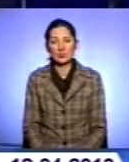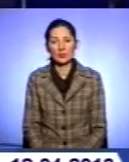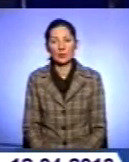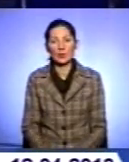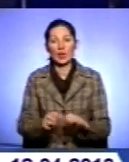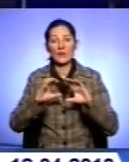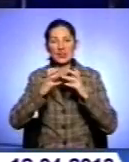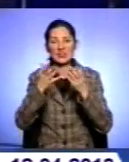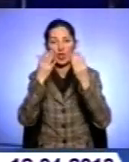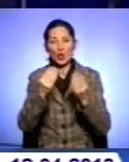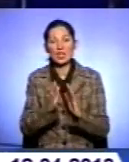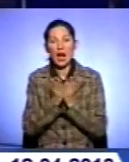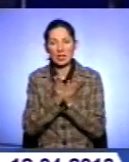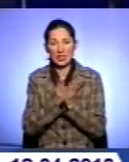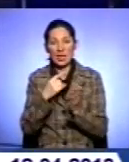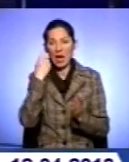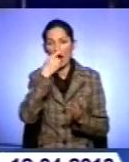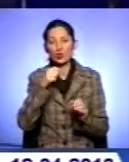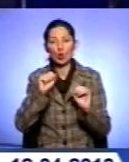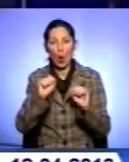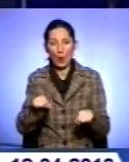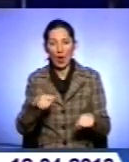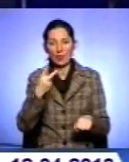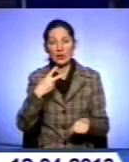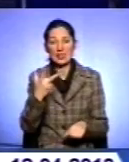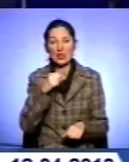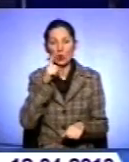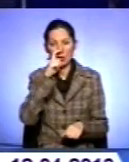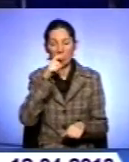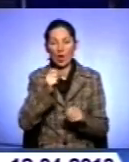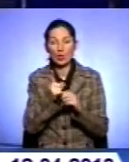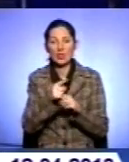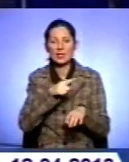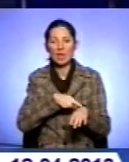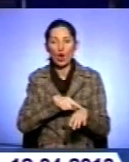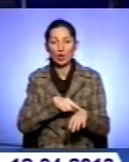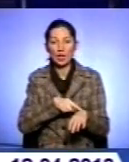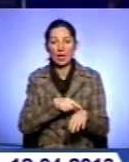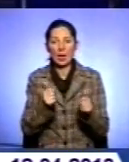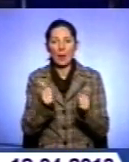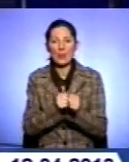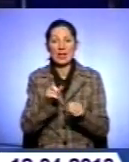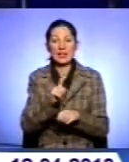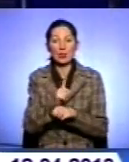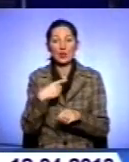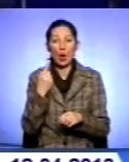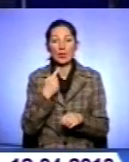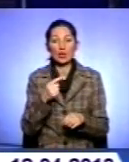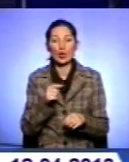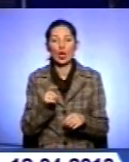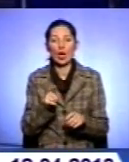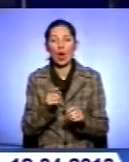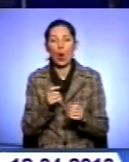До Всесвітнього дня книги авторського права 23 квітня об 11 годині біля Тернопільської обласної